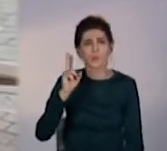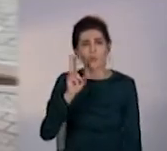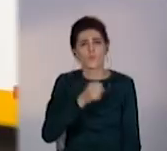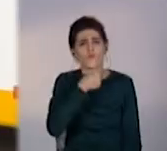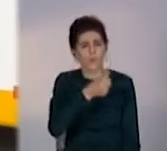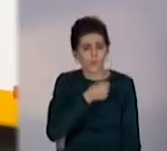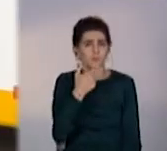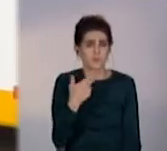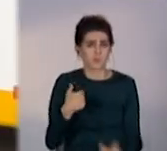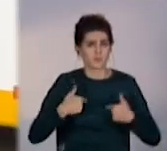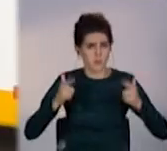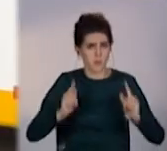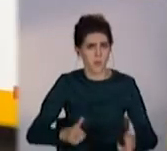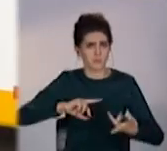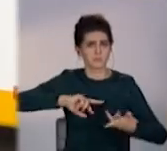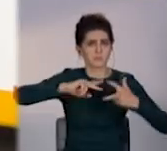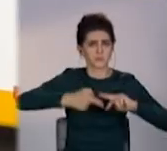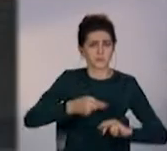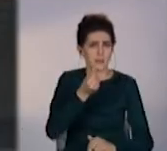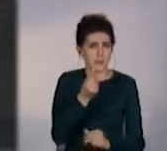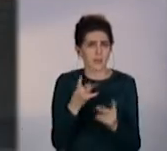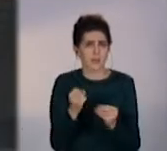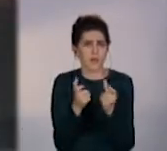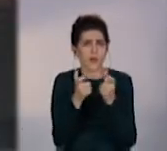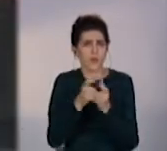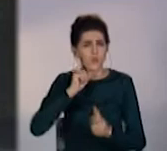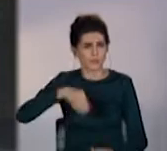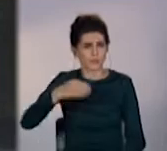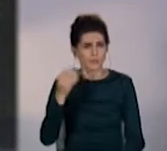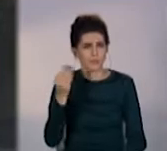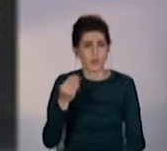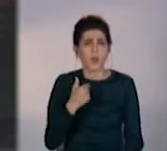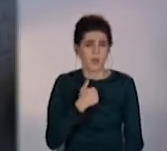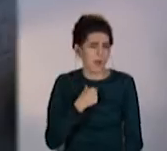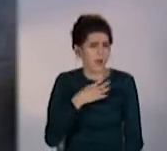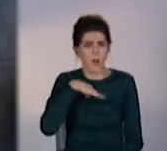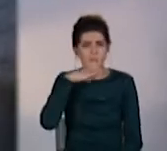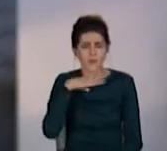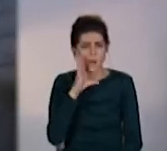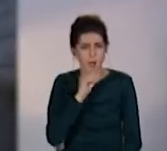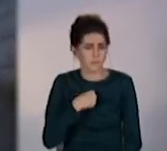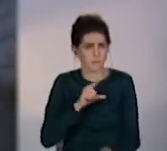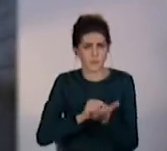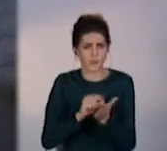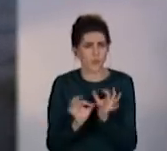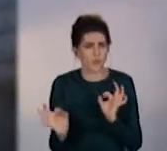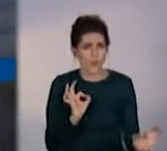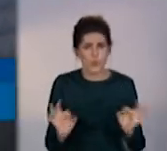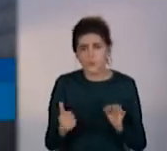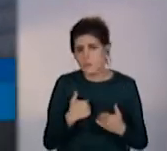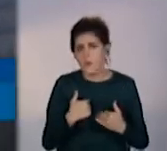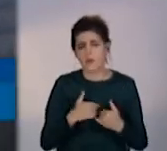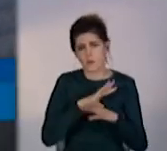або просто готові платити. Ви знаєте, я не типічна пенсіонерка, мені хватить. Ну, у мене хороша пенсія,